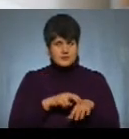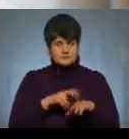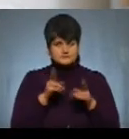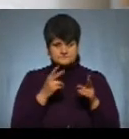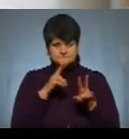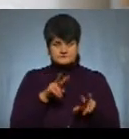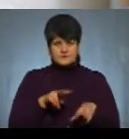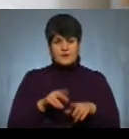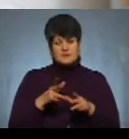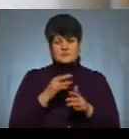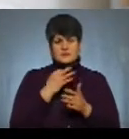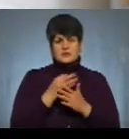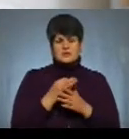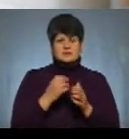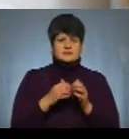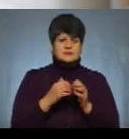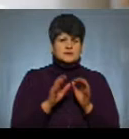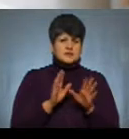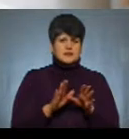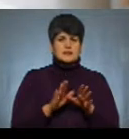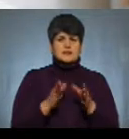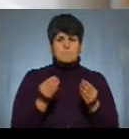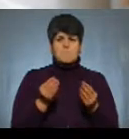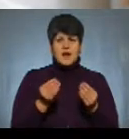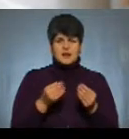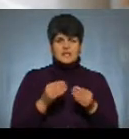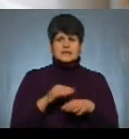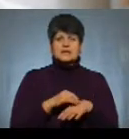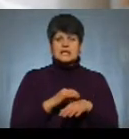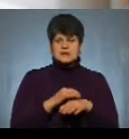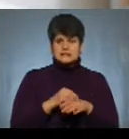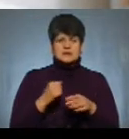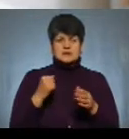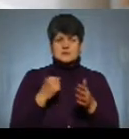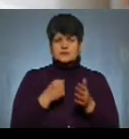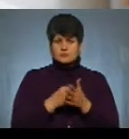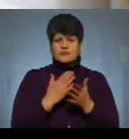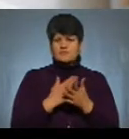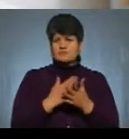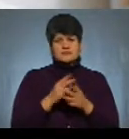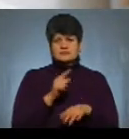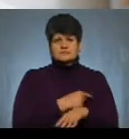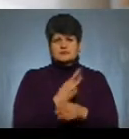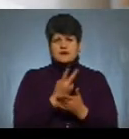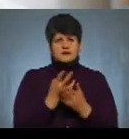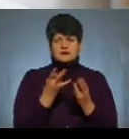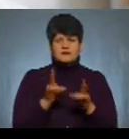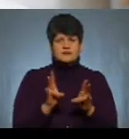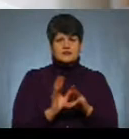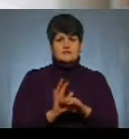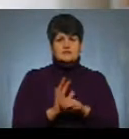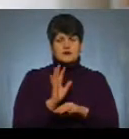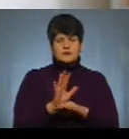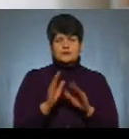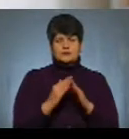лікарем-ортопедом-травматологом. Їм виставлено поверхневі травми, забої м'яких тканин. В стаціонарному лікуванні немає потреби, вони не